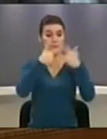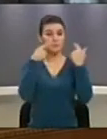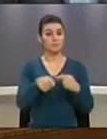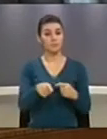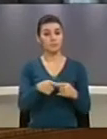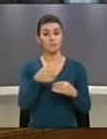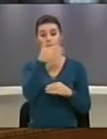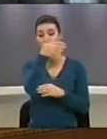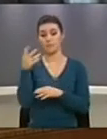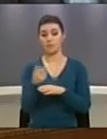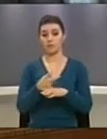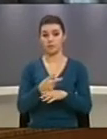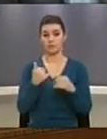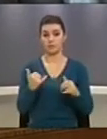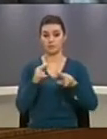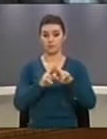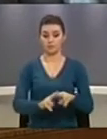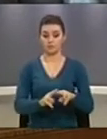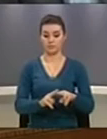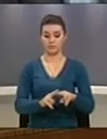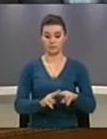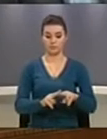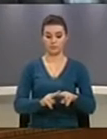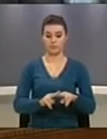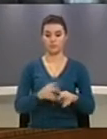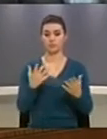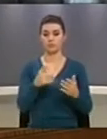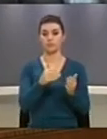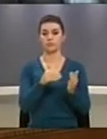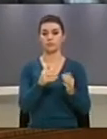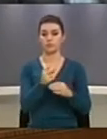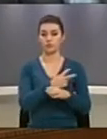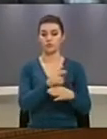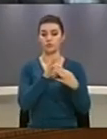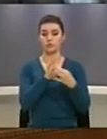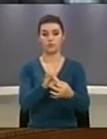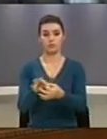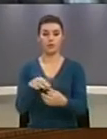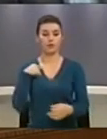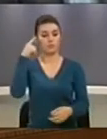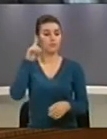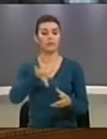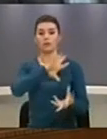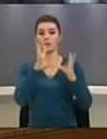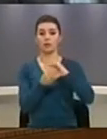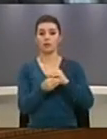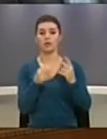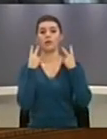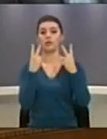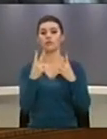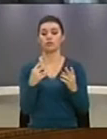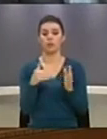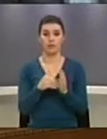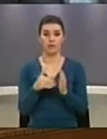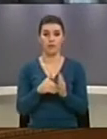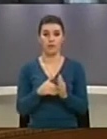publike të cilat kanë mbetur në pronësi publike tash, po flas për ndërmarrjet e nivelit qendror, janë të gjitha të një rëndësie të jashtëzakonshme,